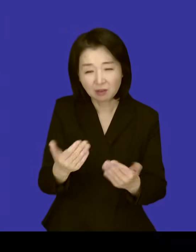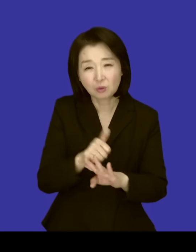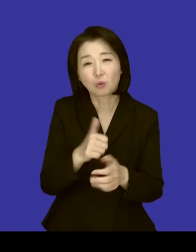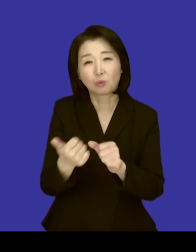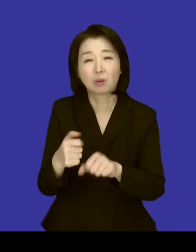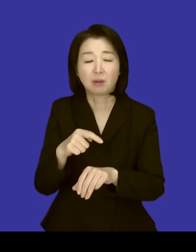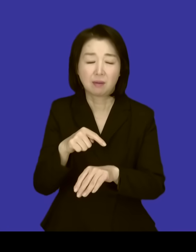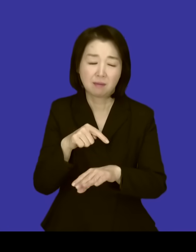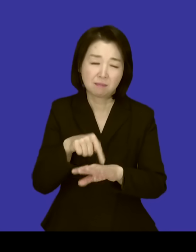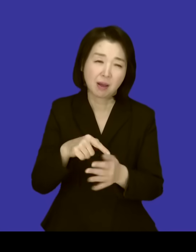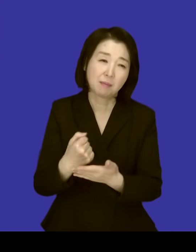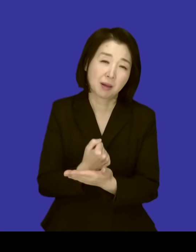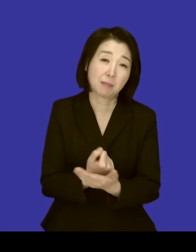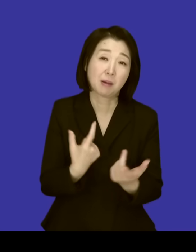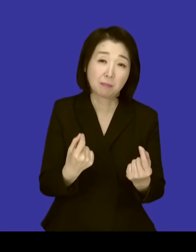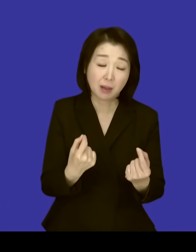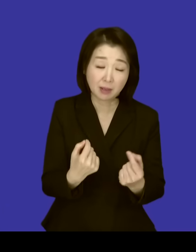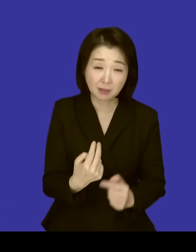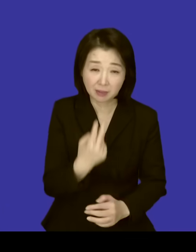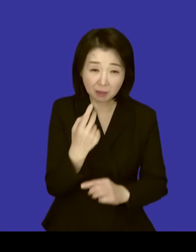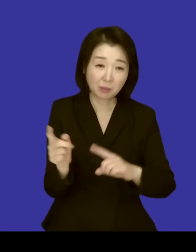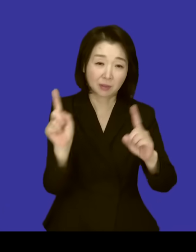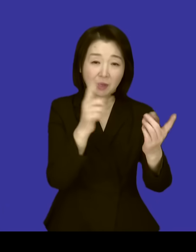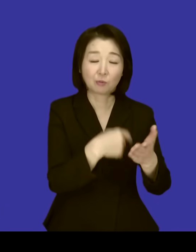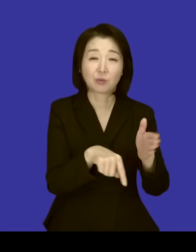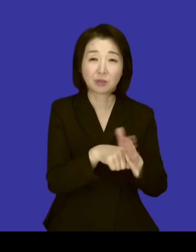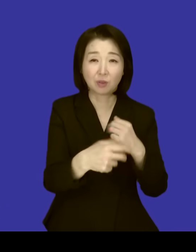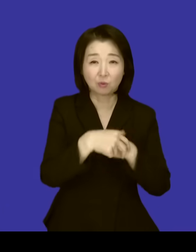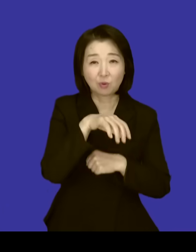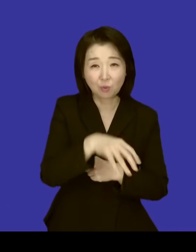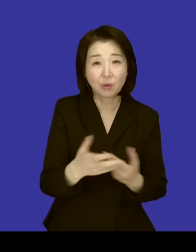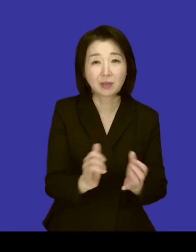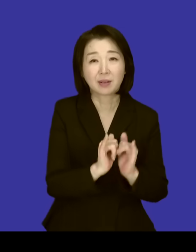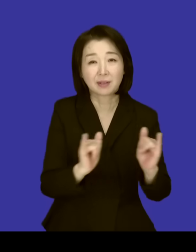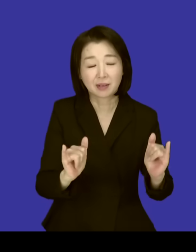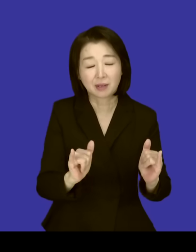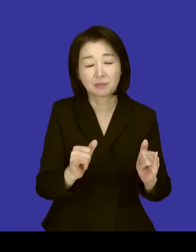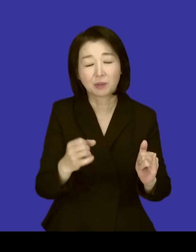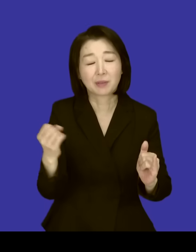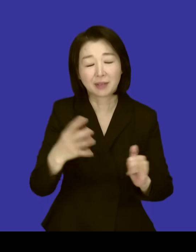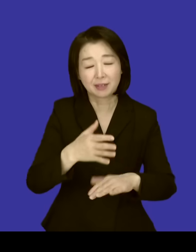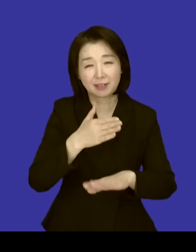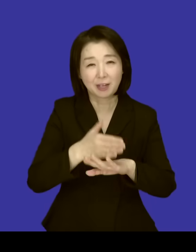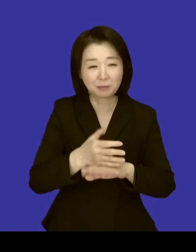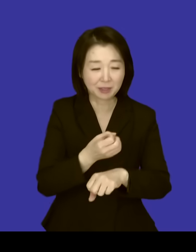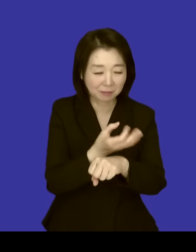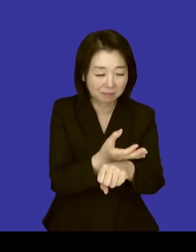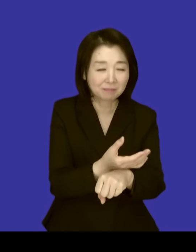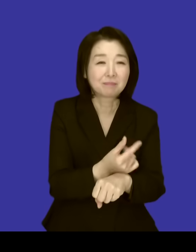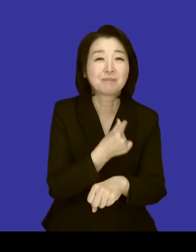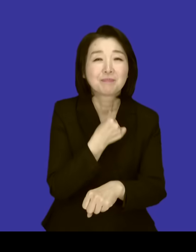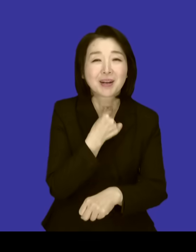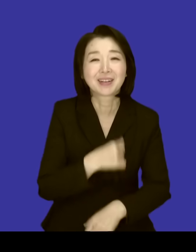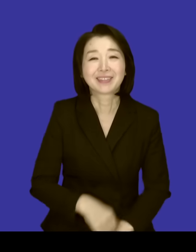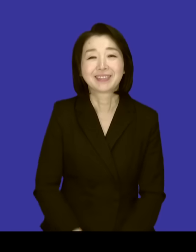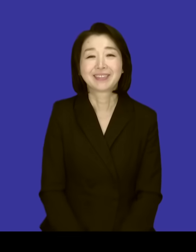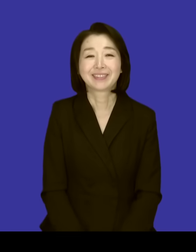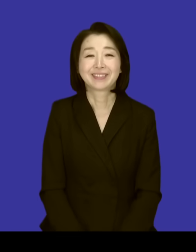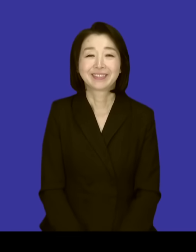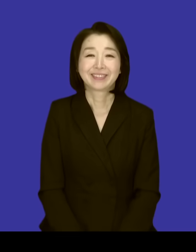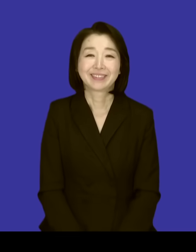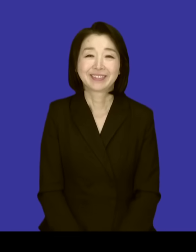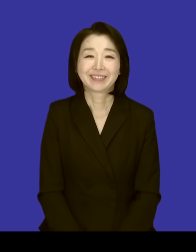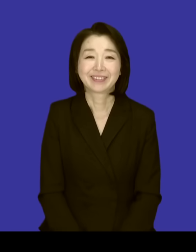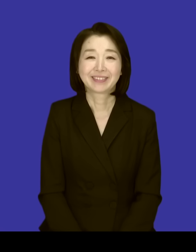아파했는데 지금도 우리 한 생명 한 생명 살리기 위해서 우리 현장에서 일하시는 분들 참 다시 한번 감사의 인사를 전하고 싶습니다. 감사합니다. 예. 안